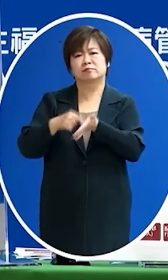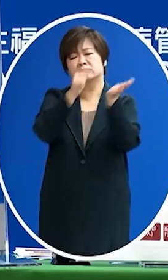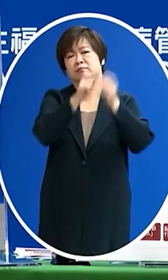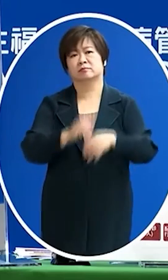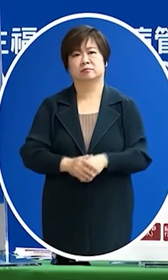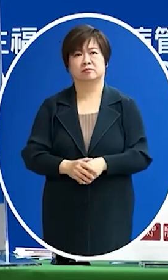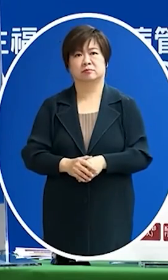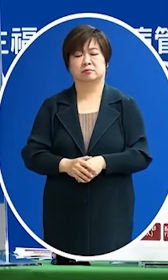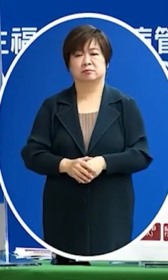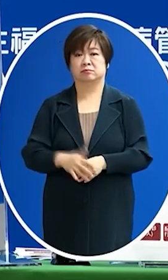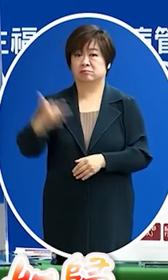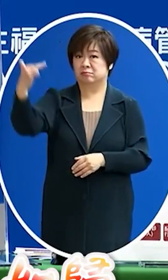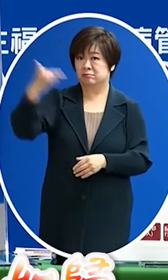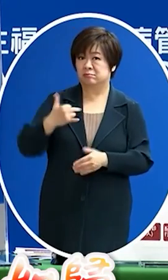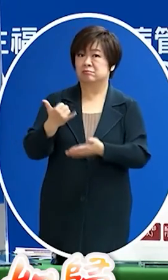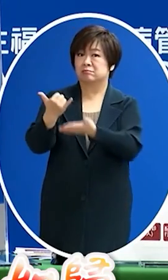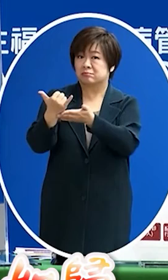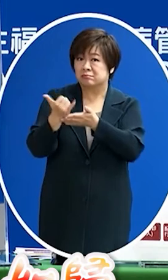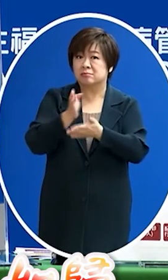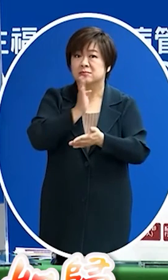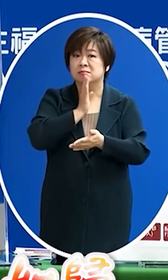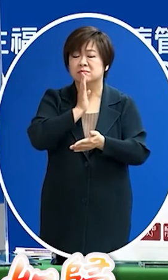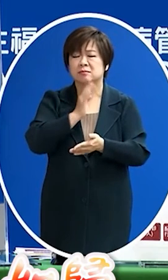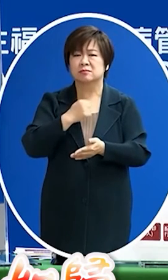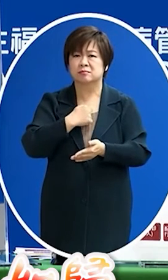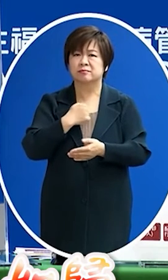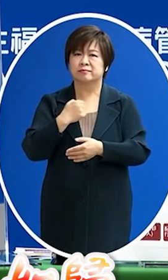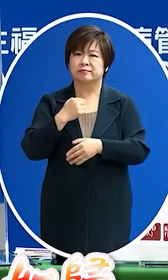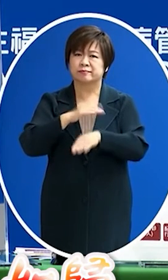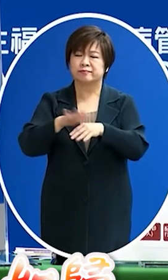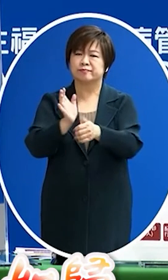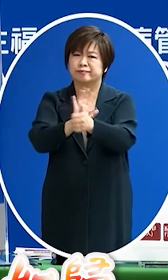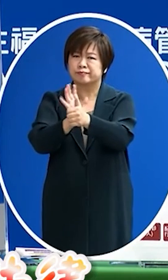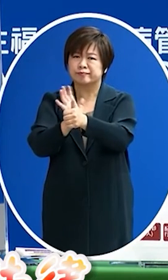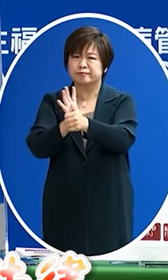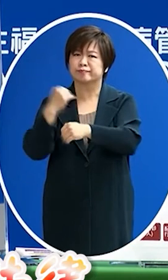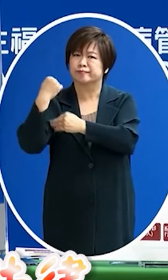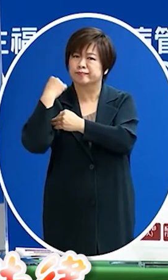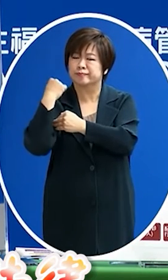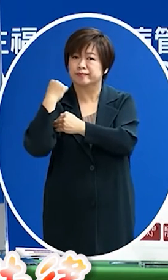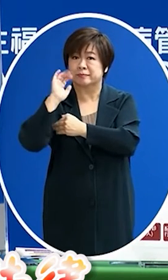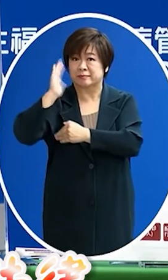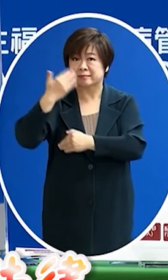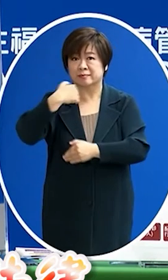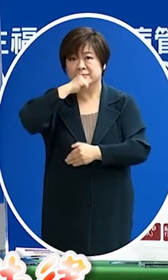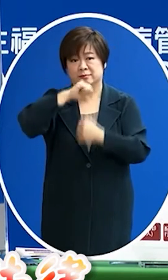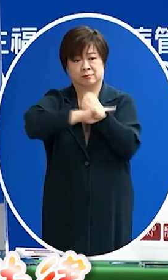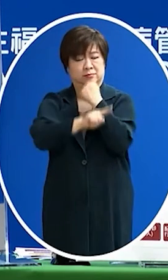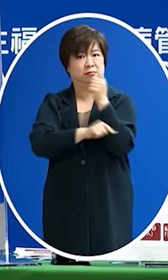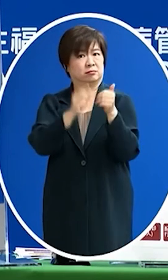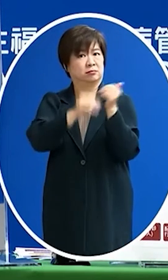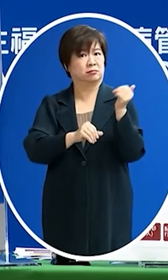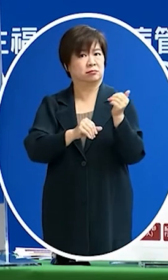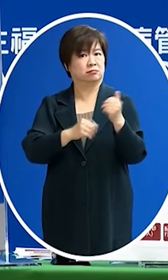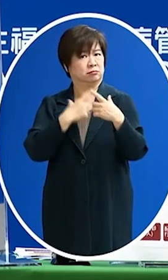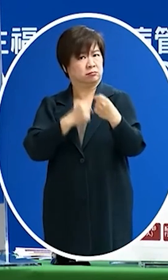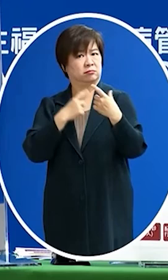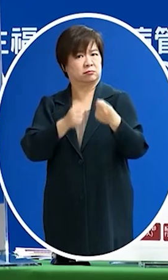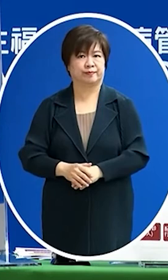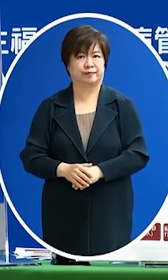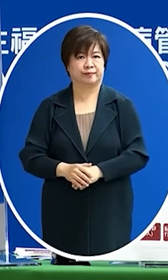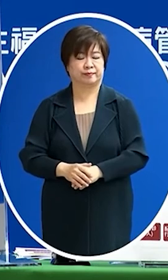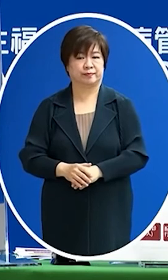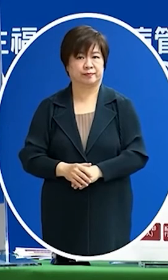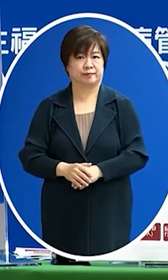复。 来者是客，我们要让他尽量能够宾至如归。但是台湾有台湾的法律跟我们的做法在